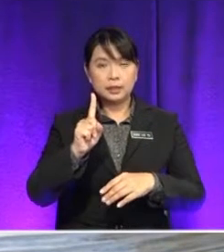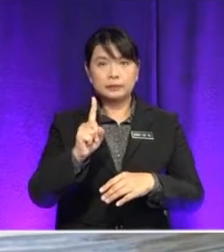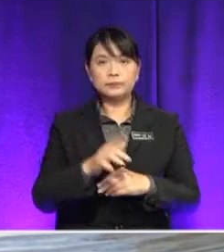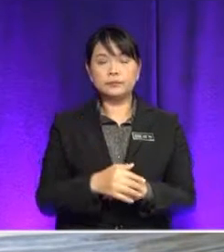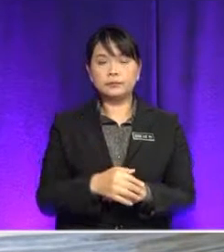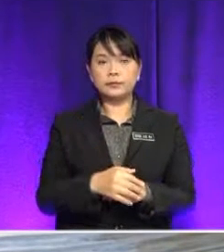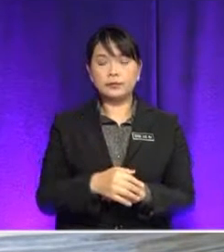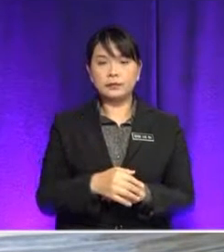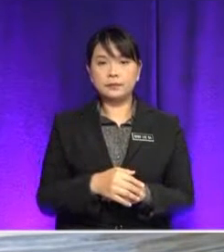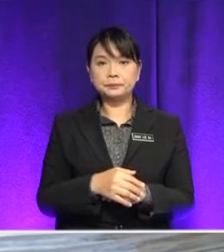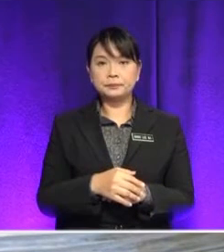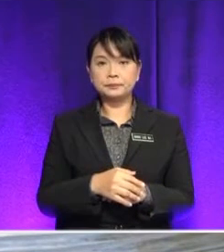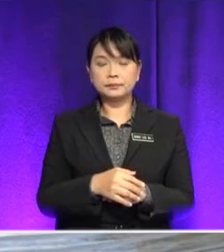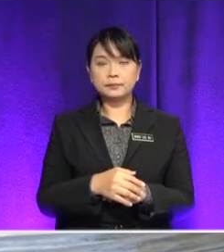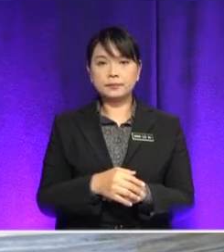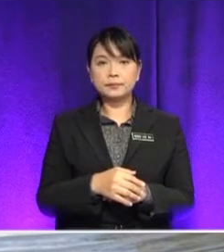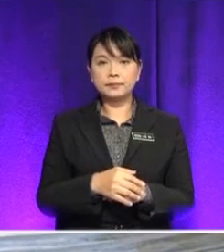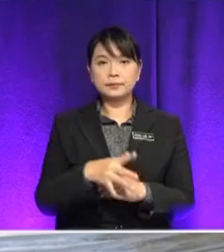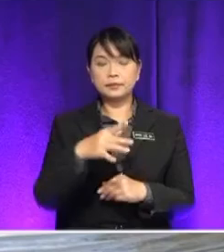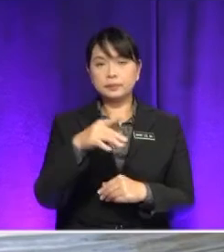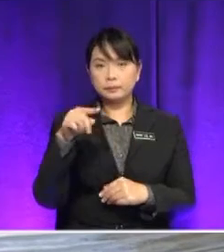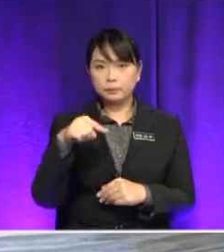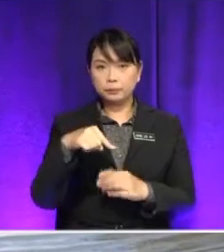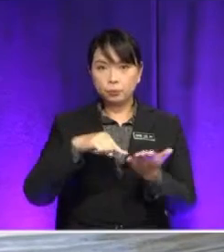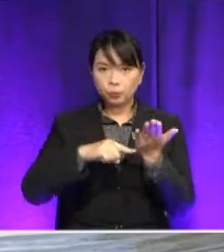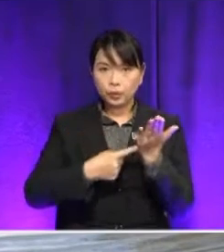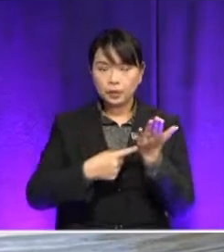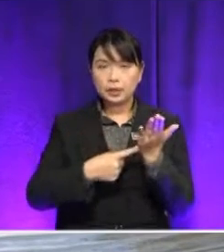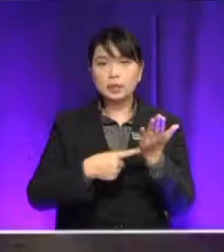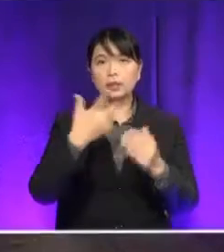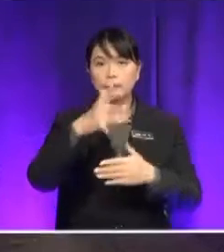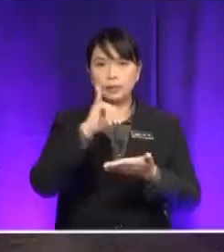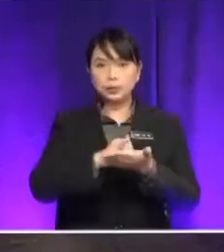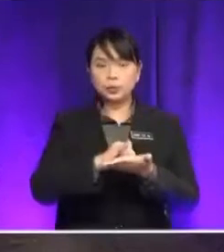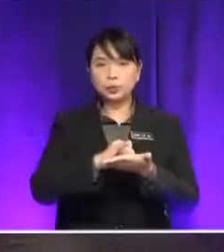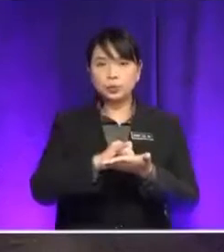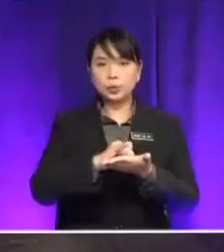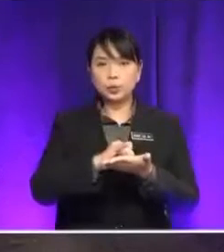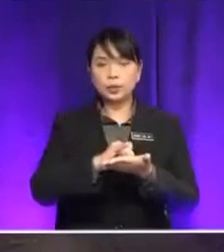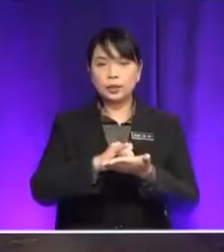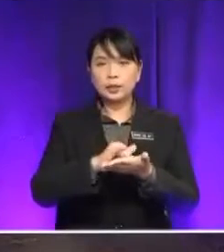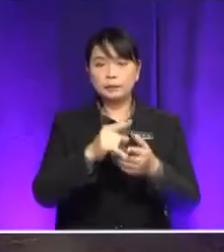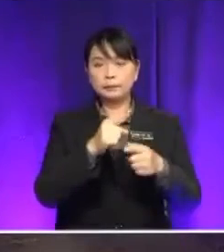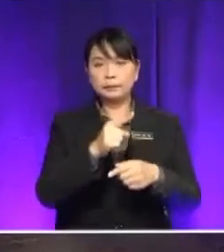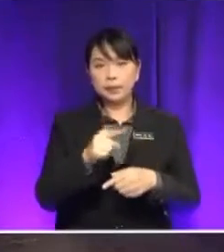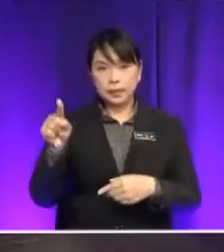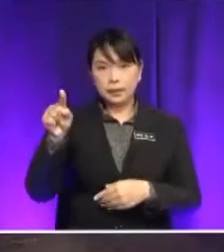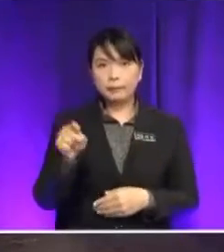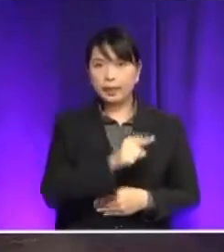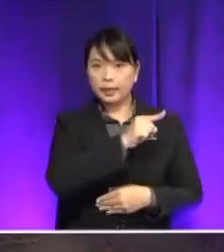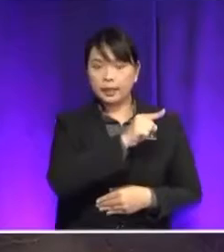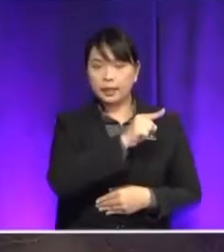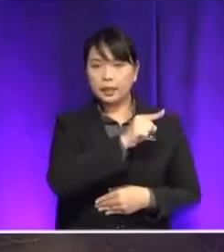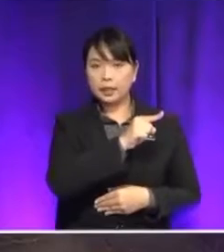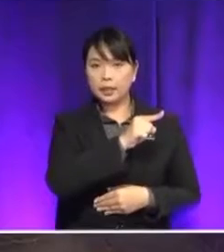ketepatan Shade bagus dinamakan satu ayeuna Neng kalau ke mana coba boleh sama dengan aku ada caranya bagaimana